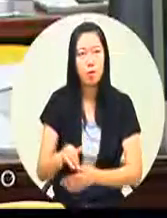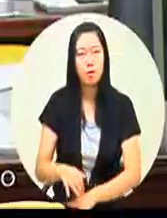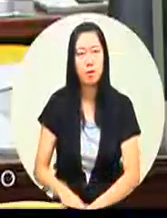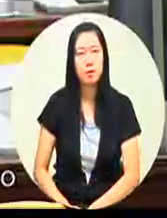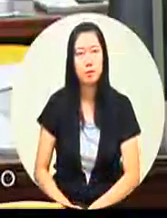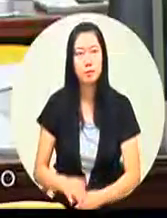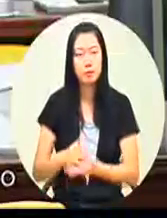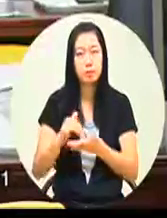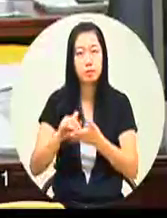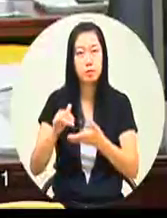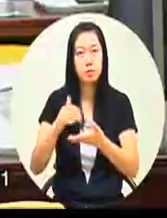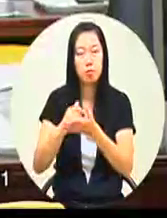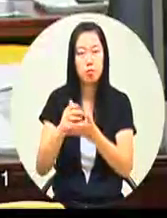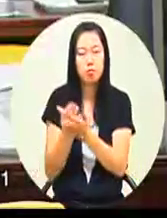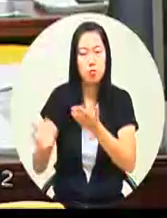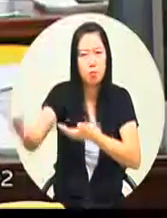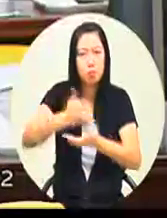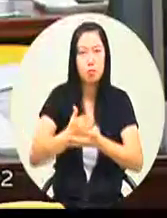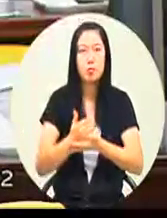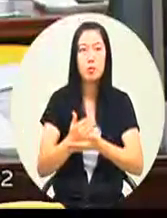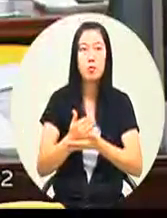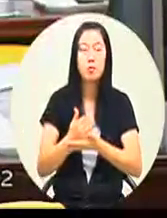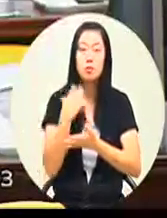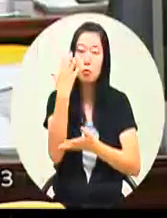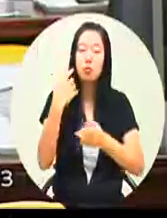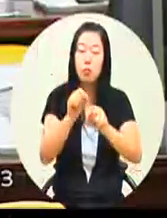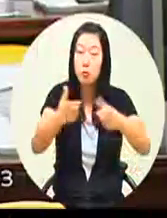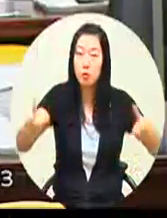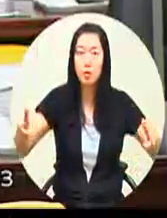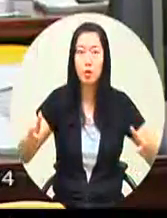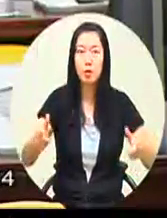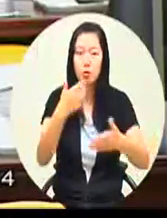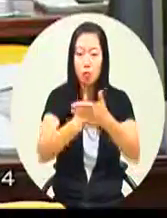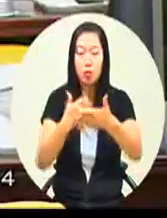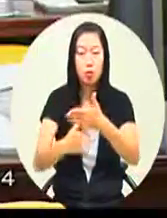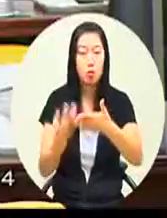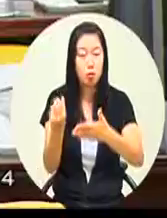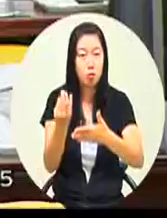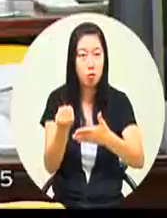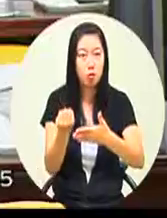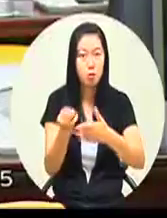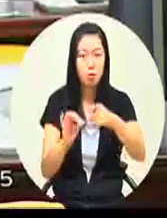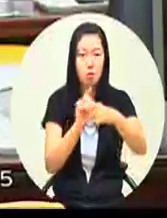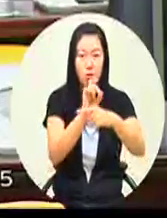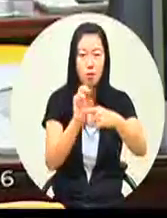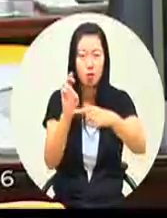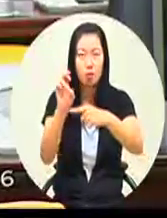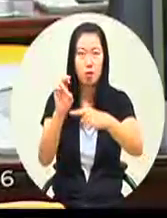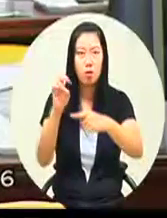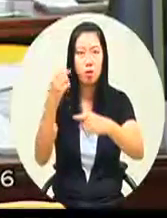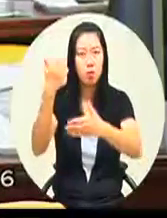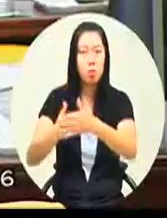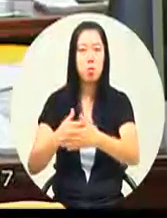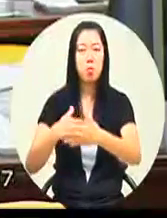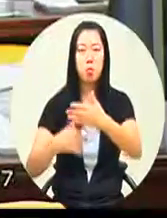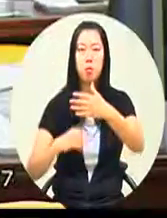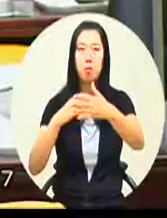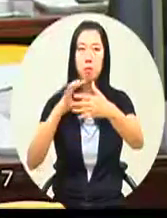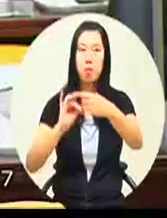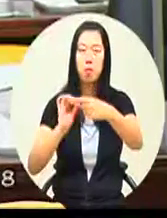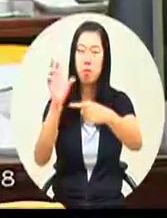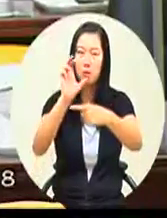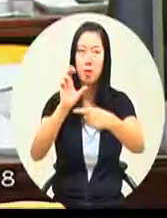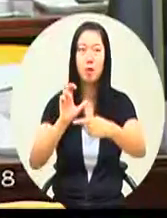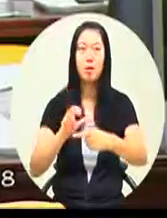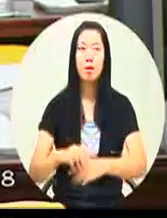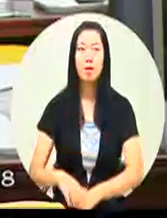减收的了，各项水果减收的，因为它不是减10%，减10%，是减70%呢，这根本就加规个机